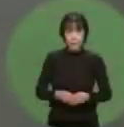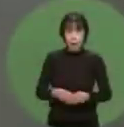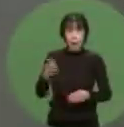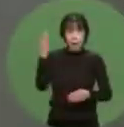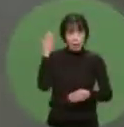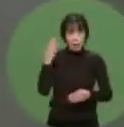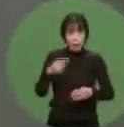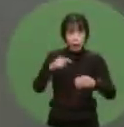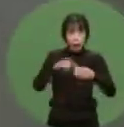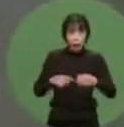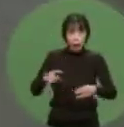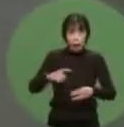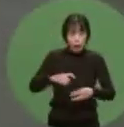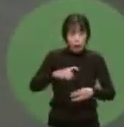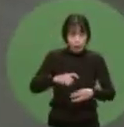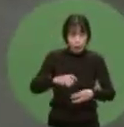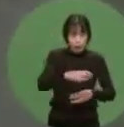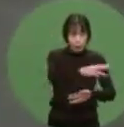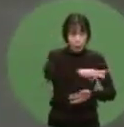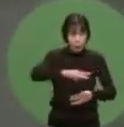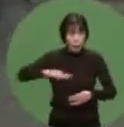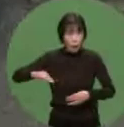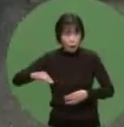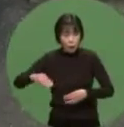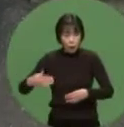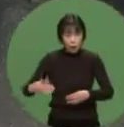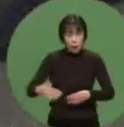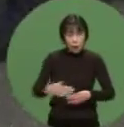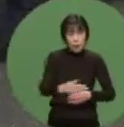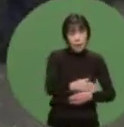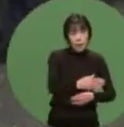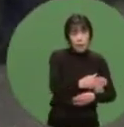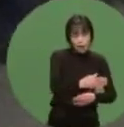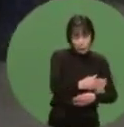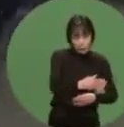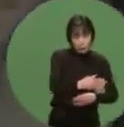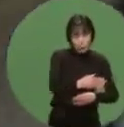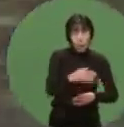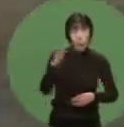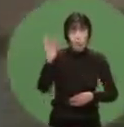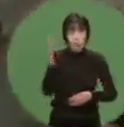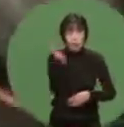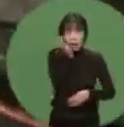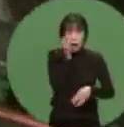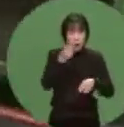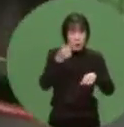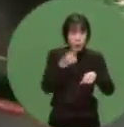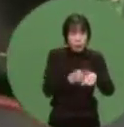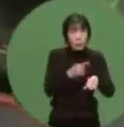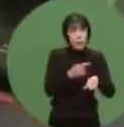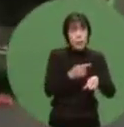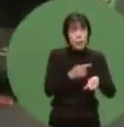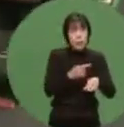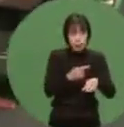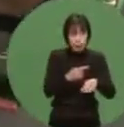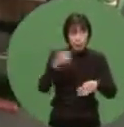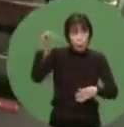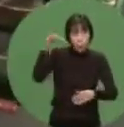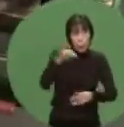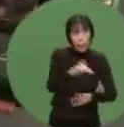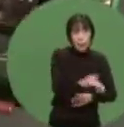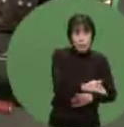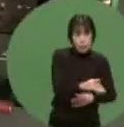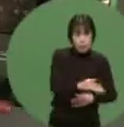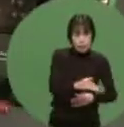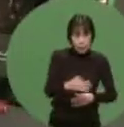以前は鯉などが泳いでいた穴虫川ですが、水質や環境の変化によりその姿は見られなくなったそうです